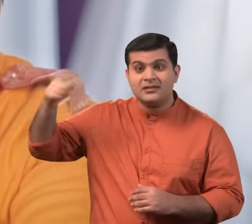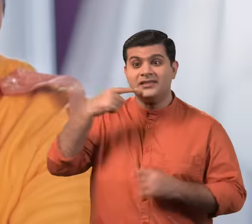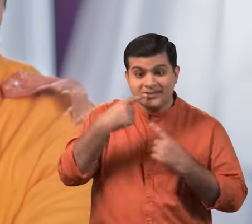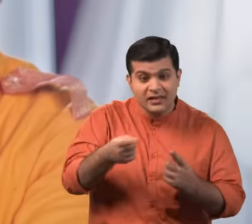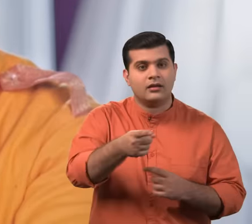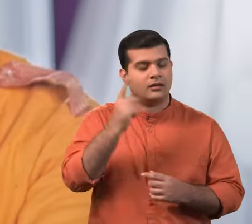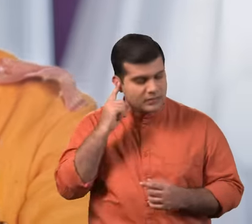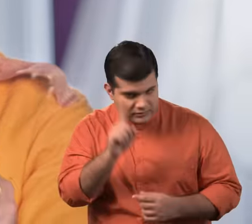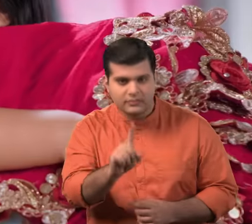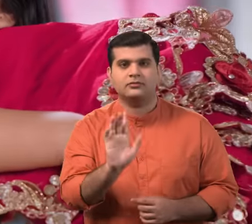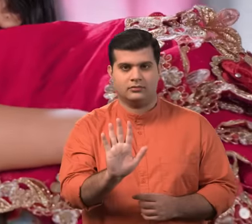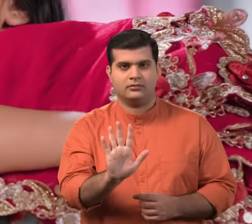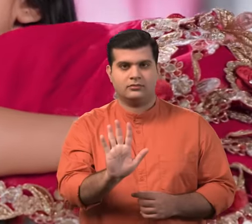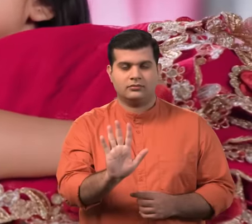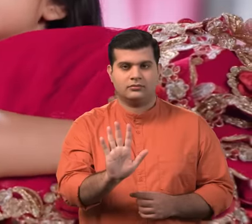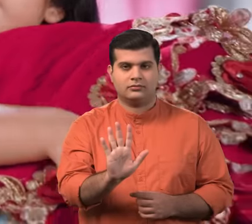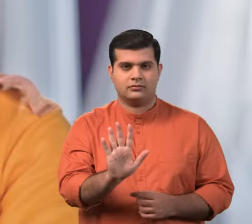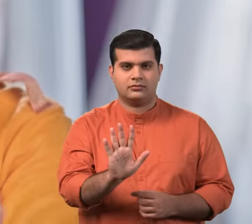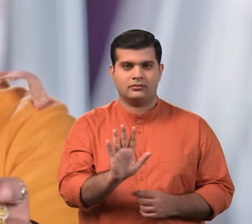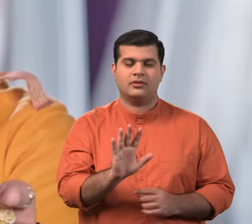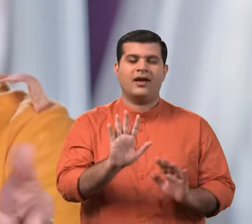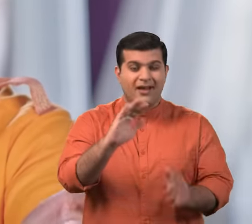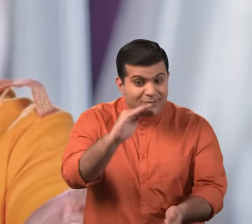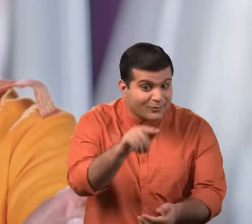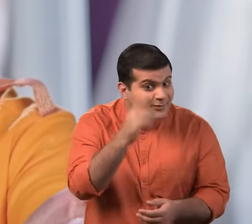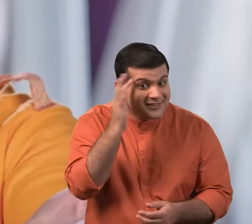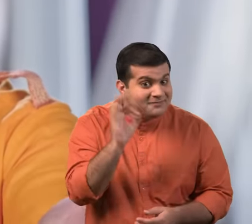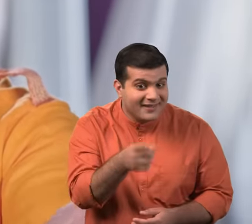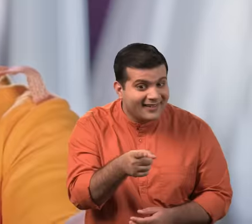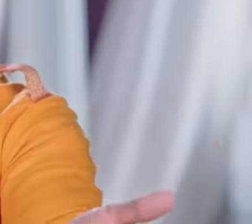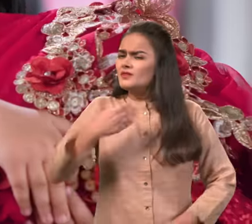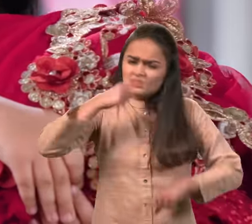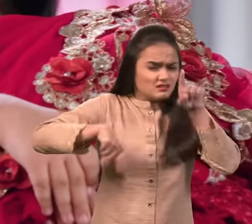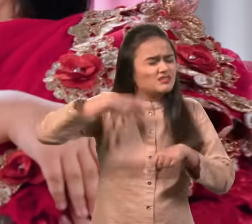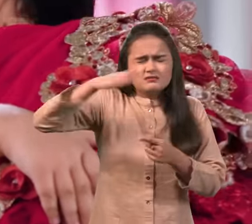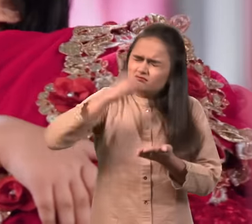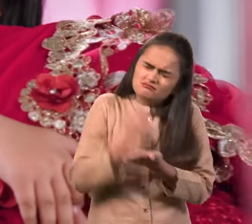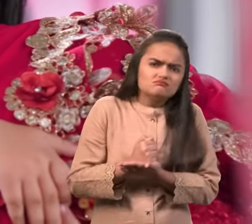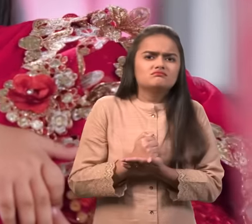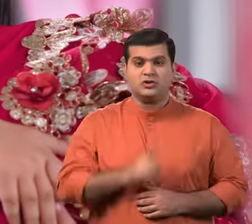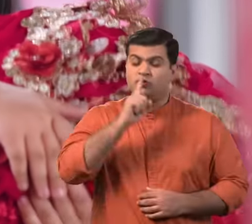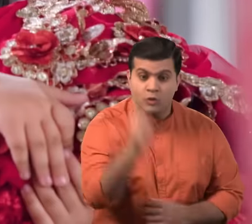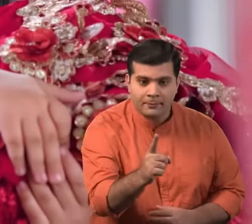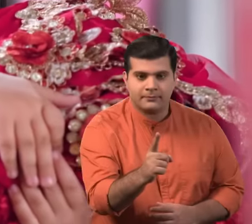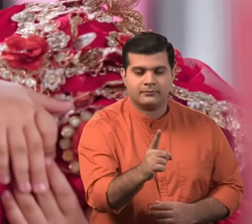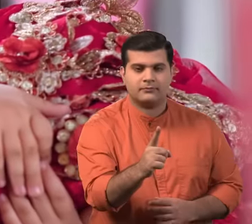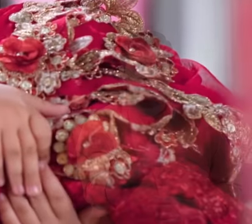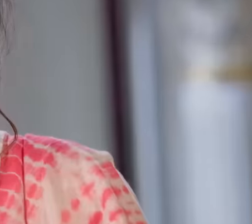बड़े कुछ बोलते हो उसकी बात मान लिया करते हैं, है? तू अच्छा बच्चा है ना। पर मैं जाऊंगी दादू संगीत